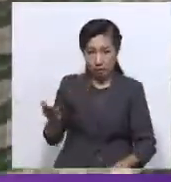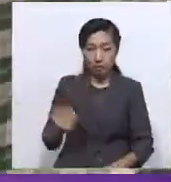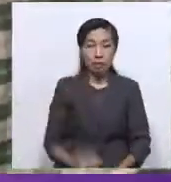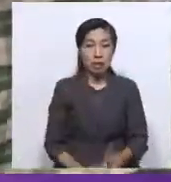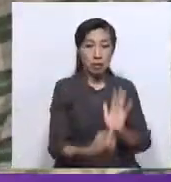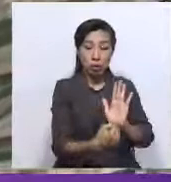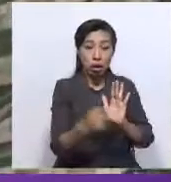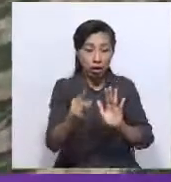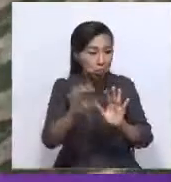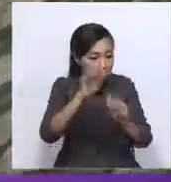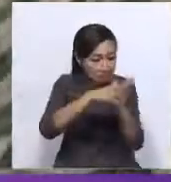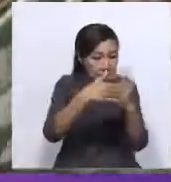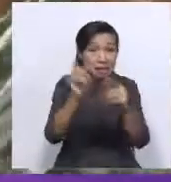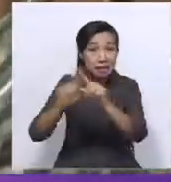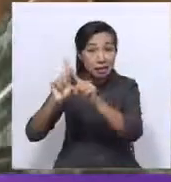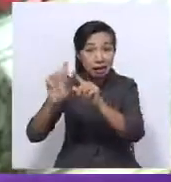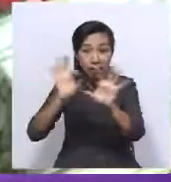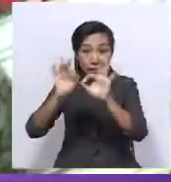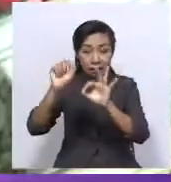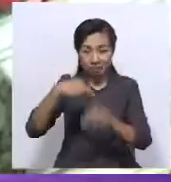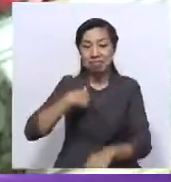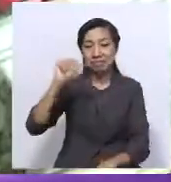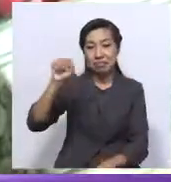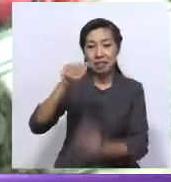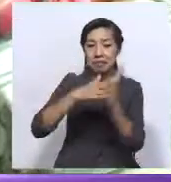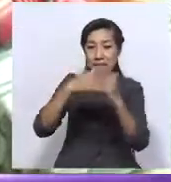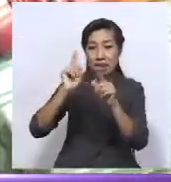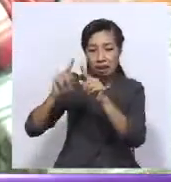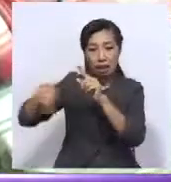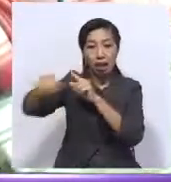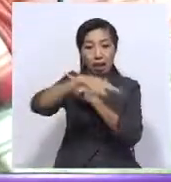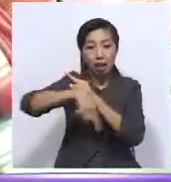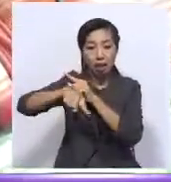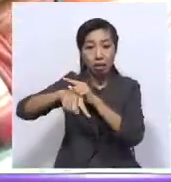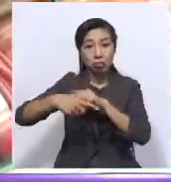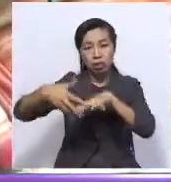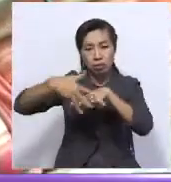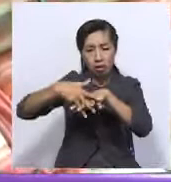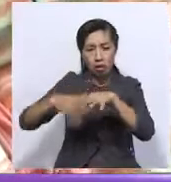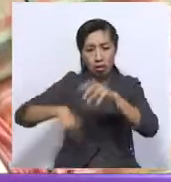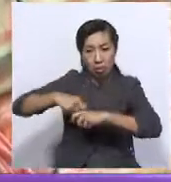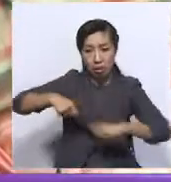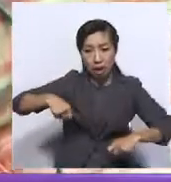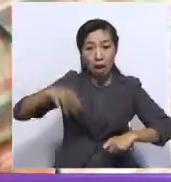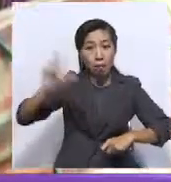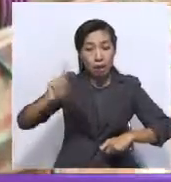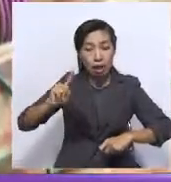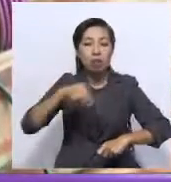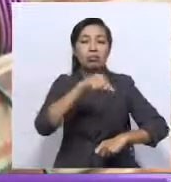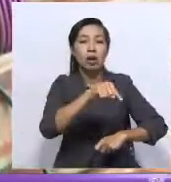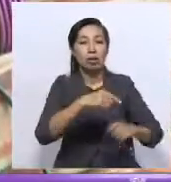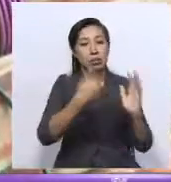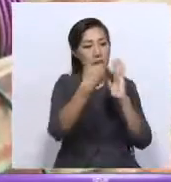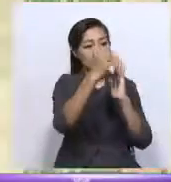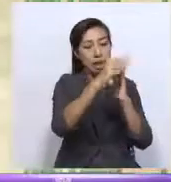ให้เลือกหลายสีเลย หลายสีเลยค่ะ อันนี้เป็นผ้าขาวม้าจากที่ไหนบ้าง ส่วนมากจะเป็นภาคอีสานและภาคใต้